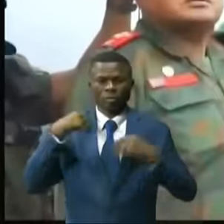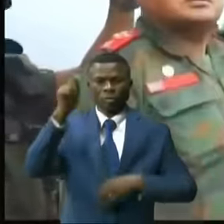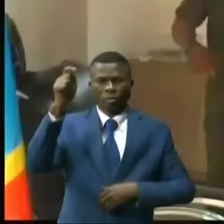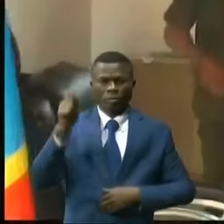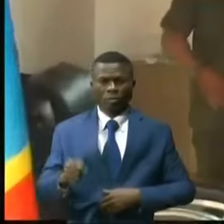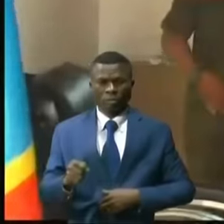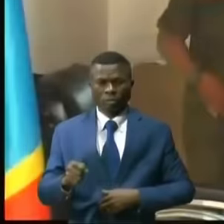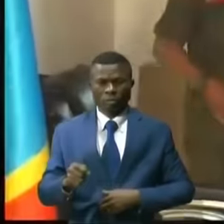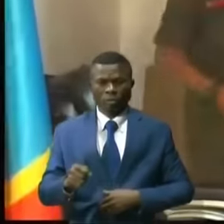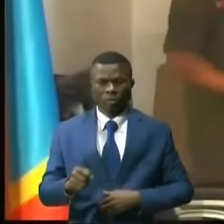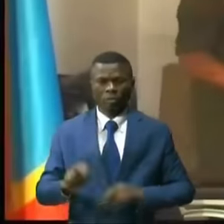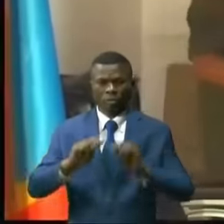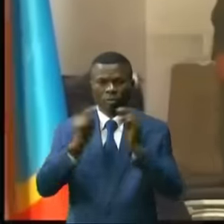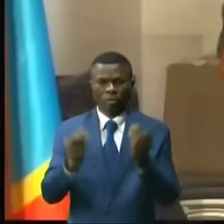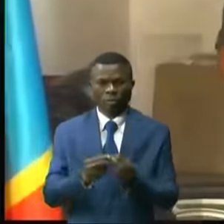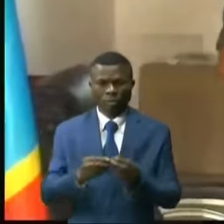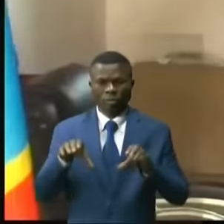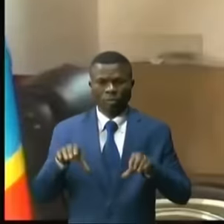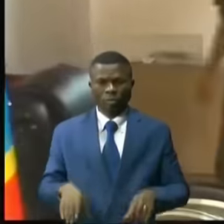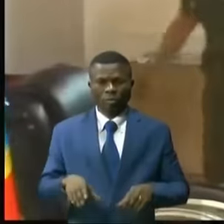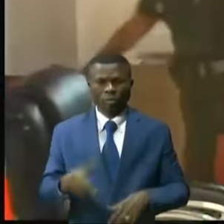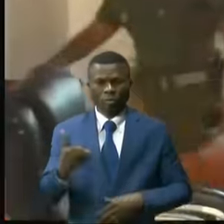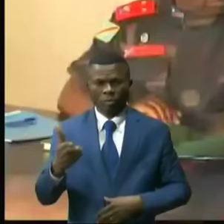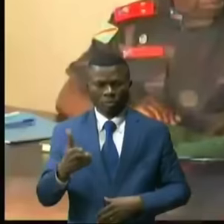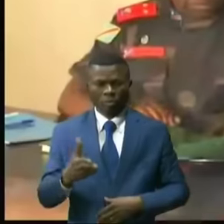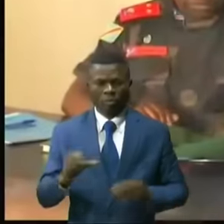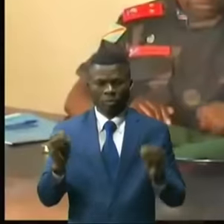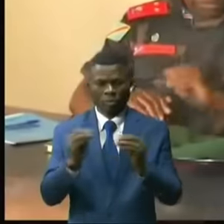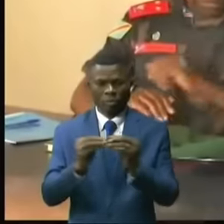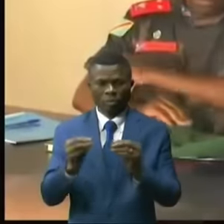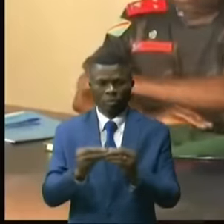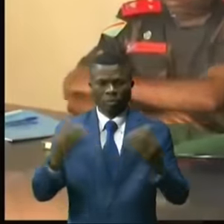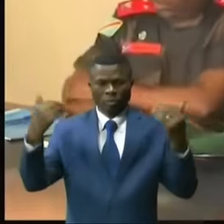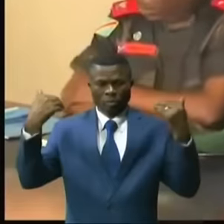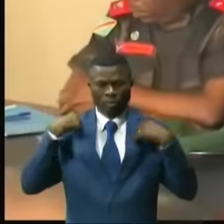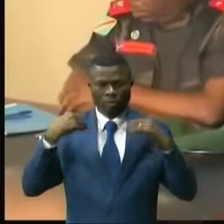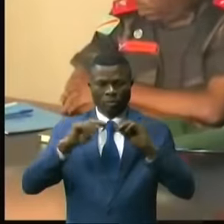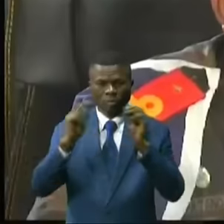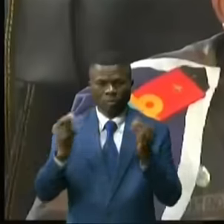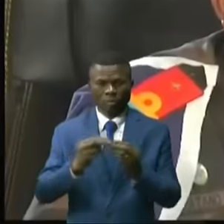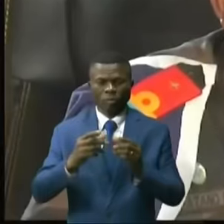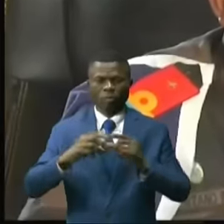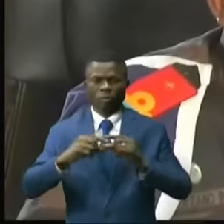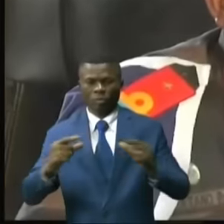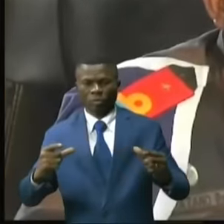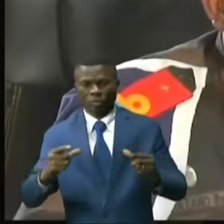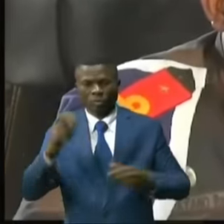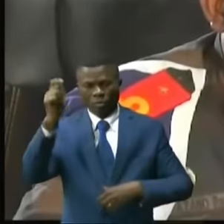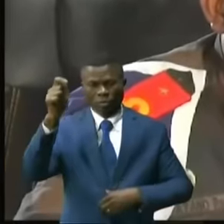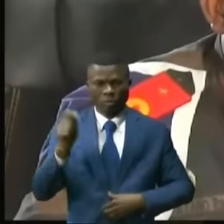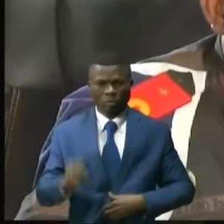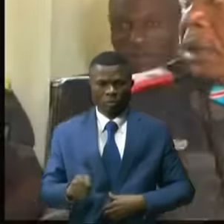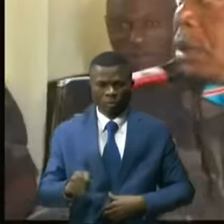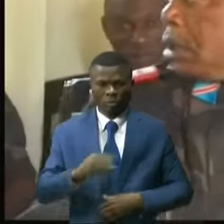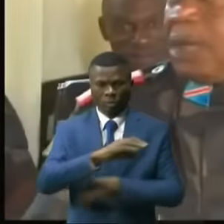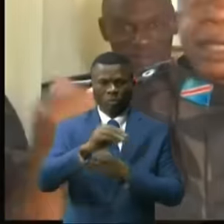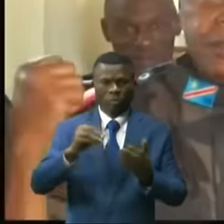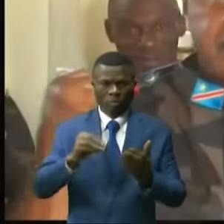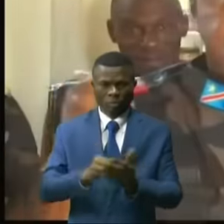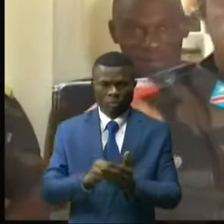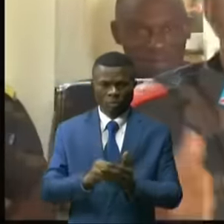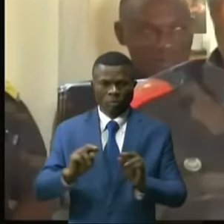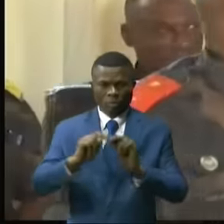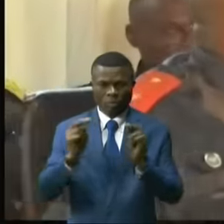général des Forces armées de la RDC a réuni les commandants de grandes unités de Phard DC au centre de